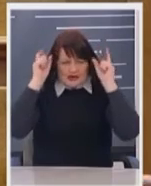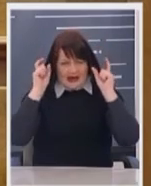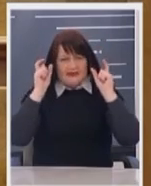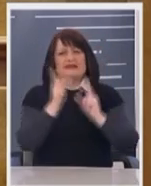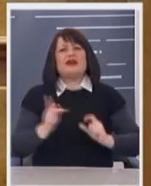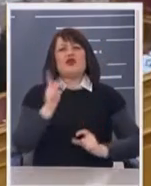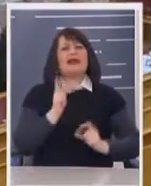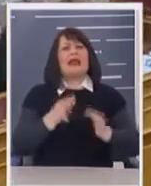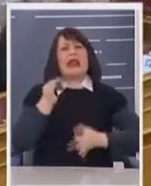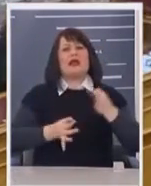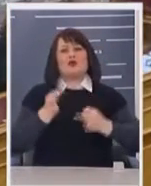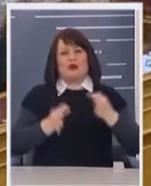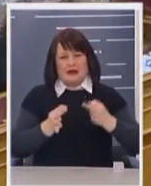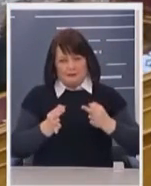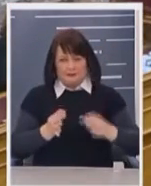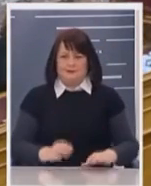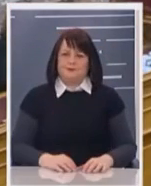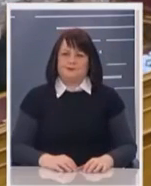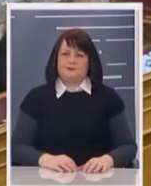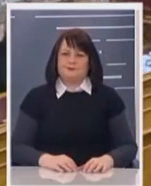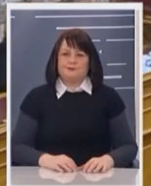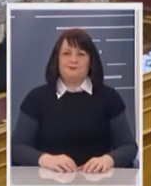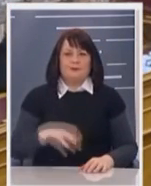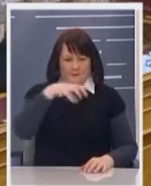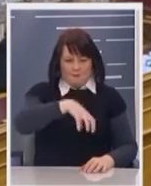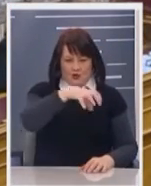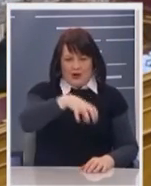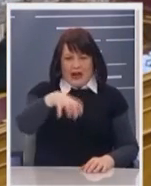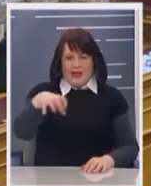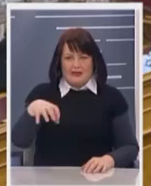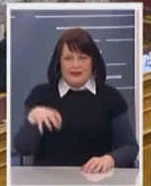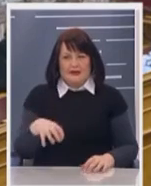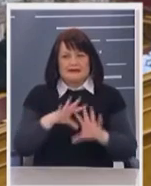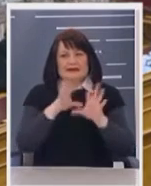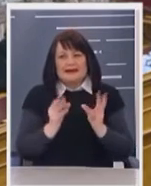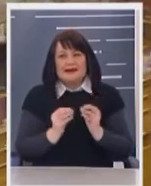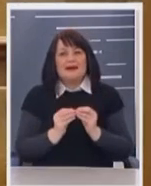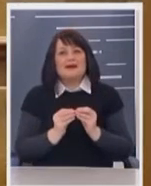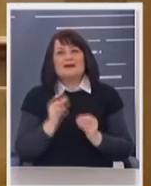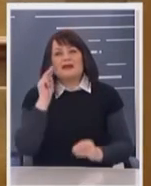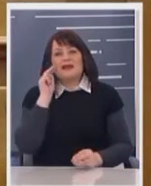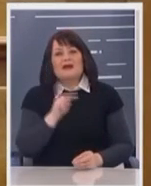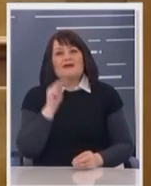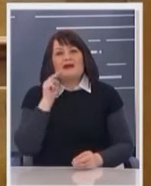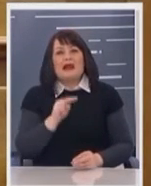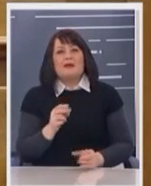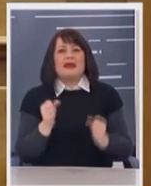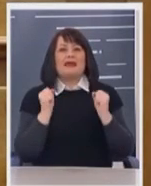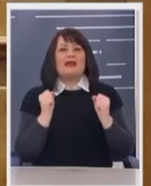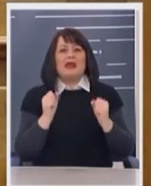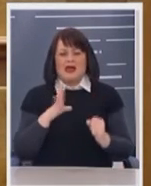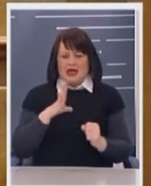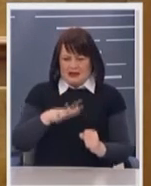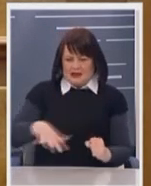λειτουργούς. Κάθε μονάδα θα παρακολουθεί συνολικά την πορεία της υγείας των